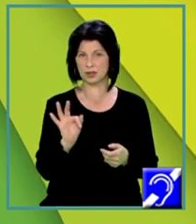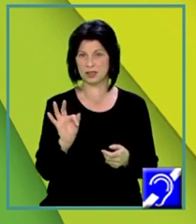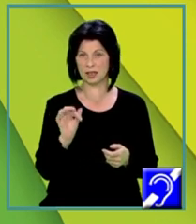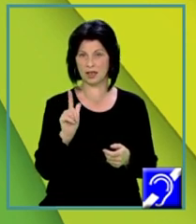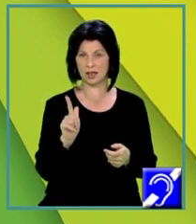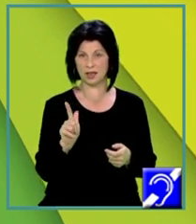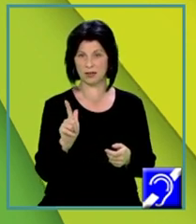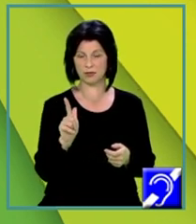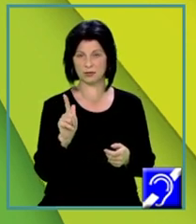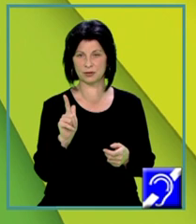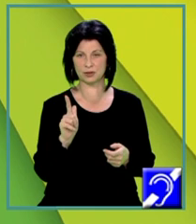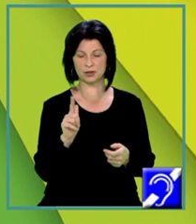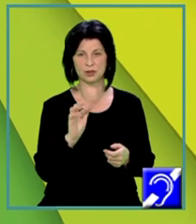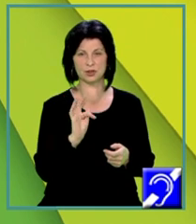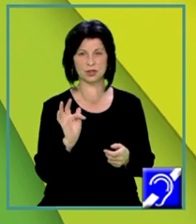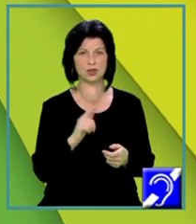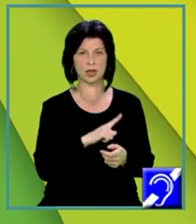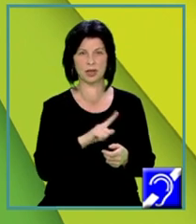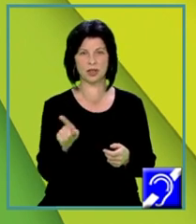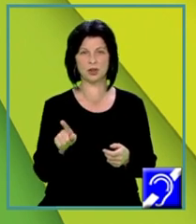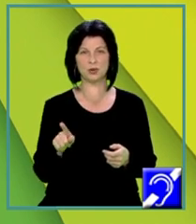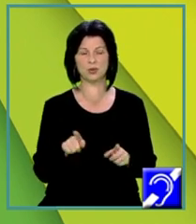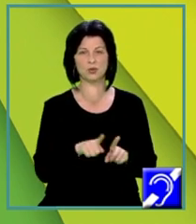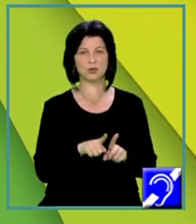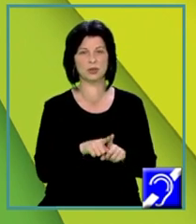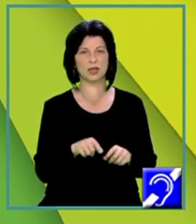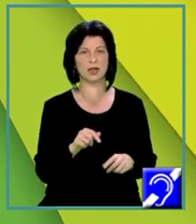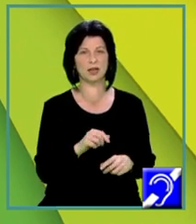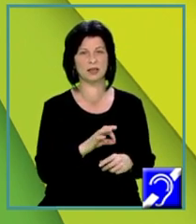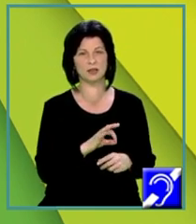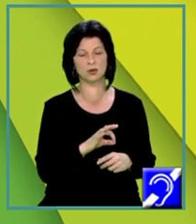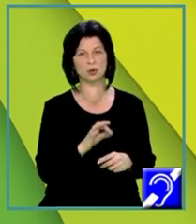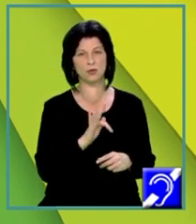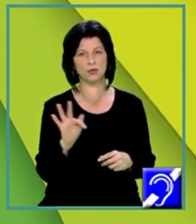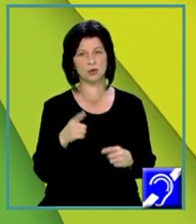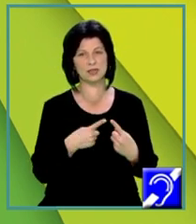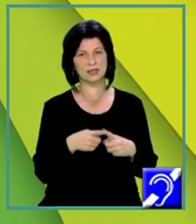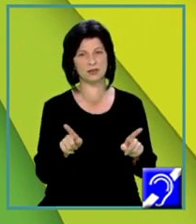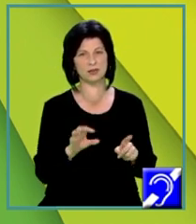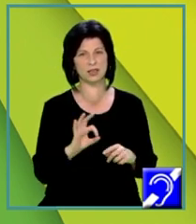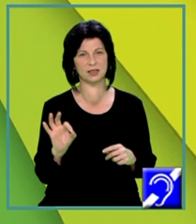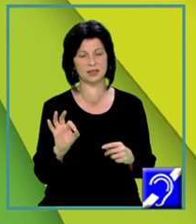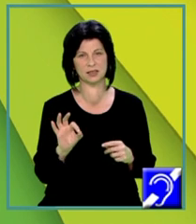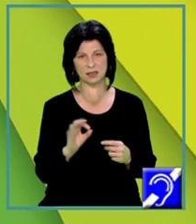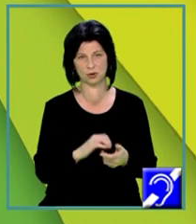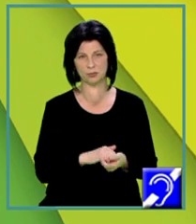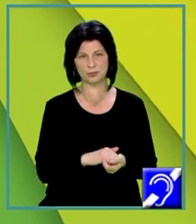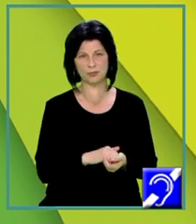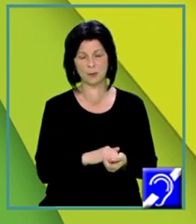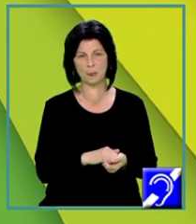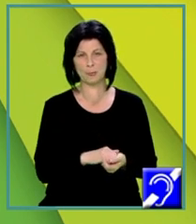verifica în cel puțin un punct al Domeniului iar continuitatea lor în punctul A este imediată